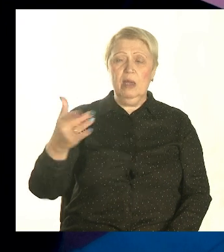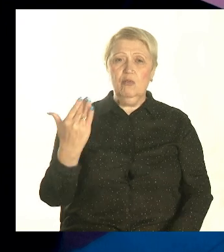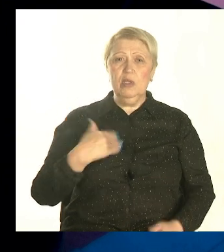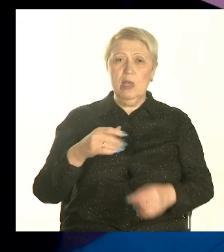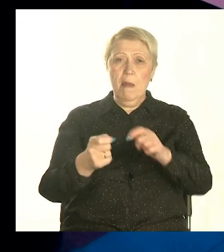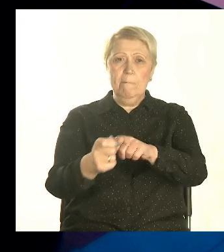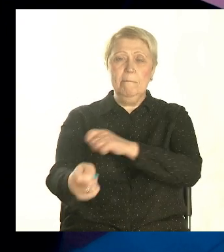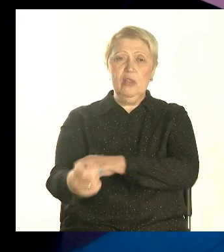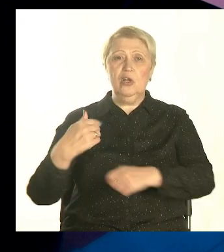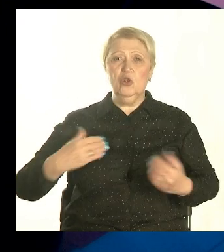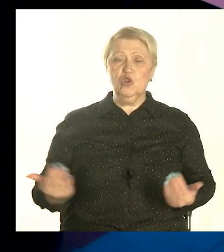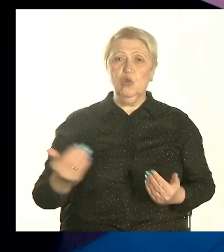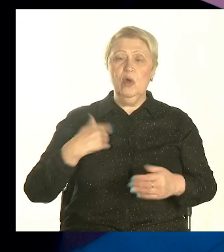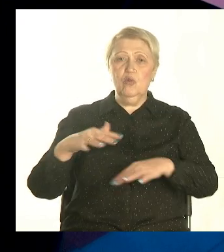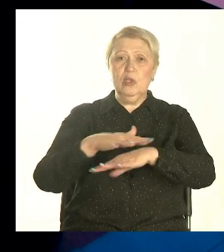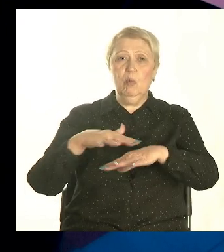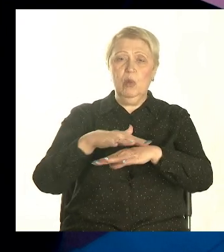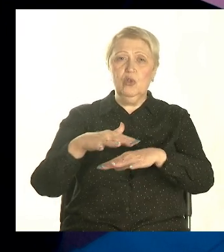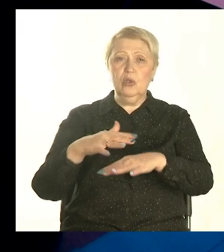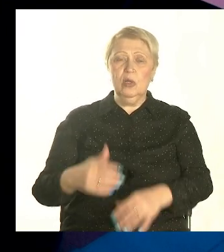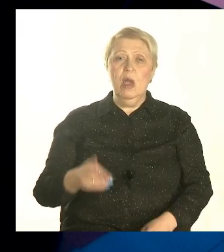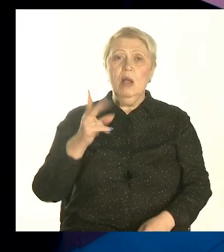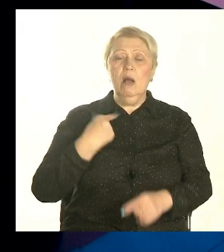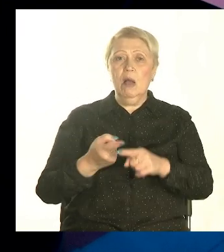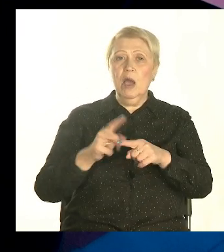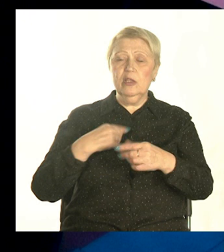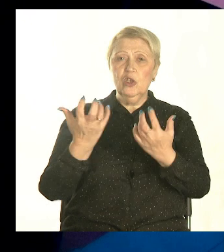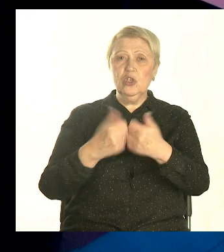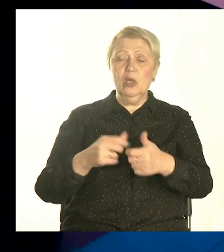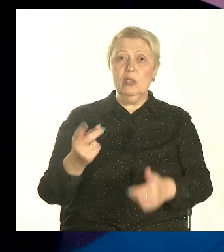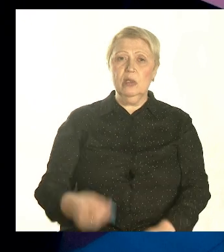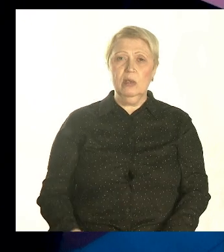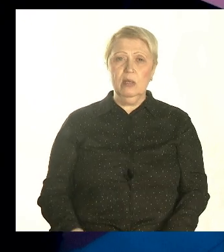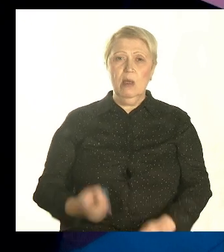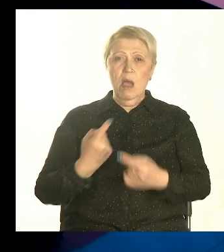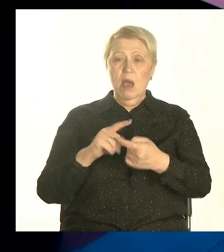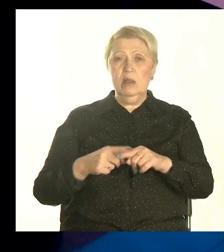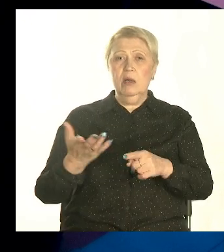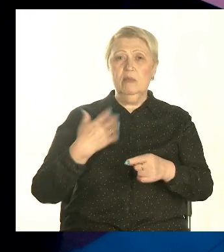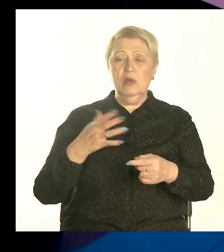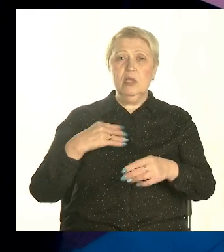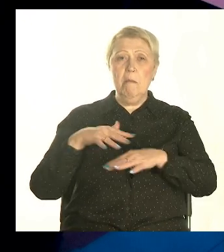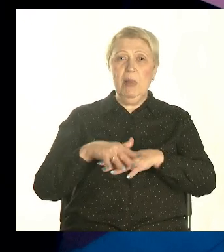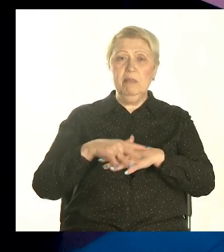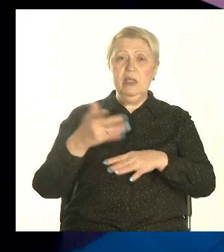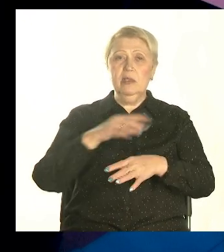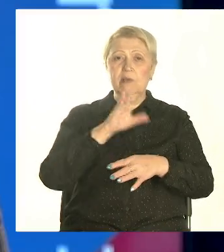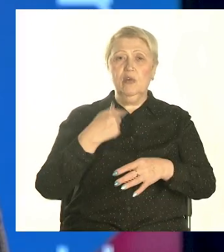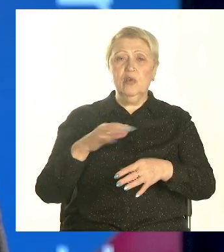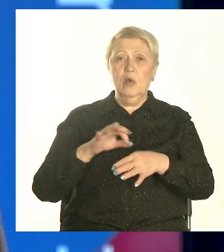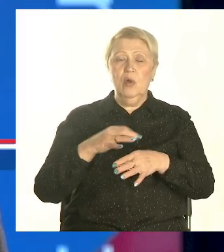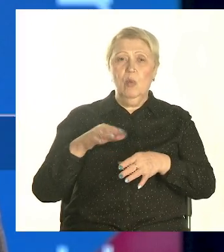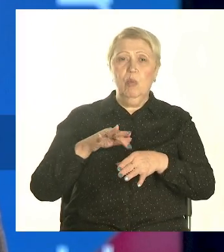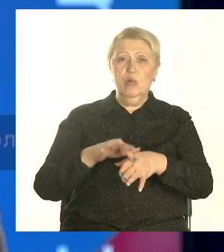жилой площади, где как человек проживает. Как эта конвертация проходит? Нет, ну это математически путем, собственно говоря, если